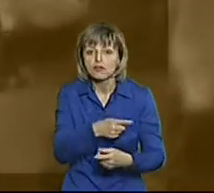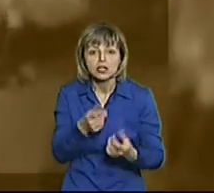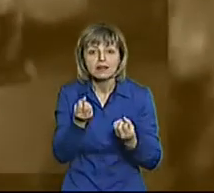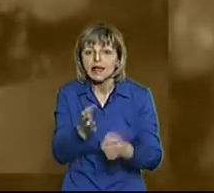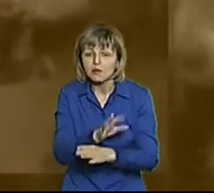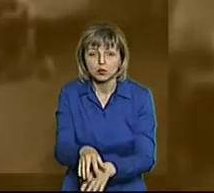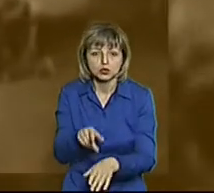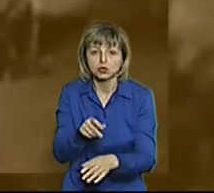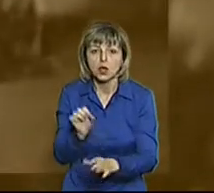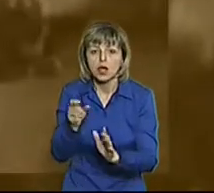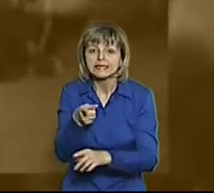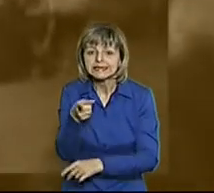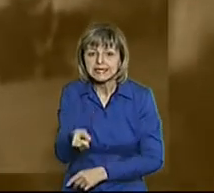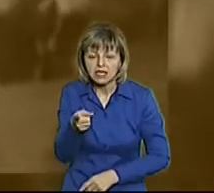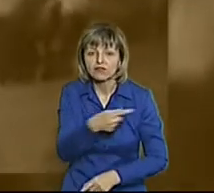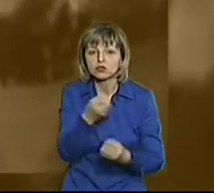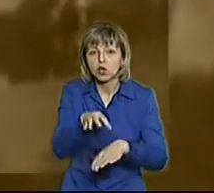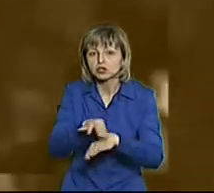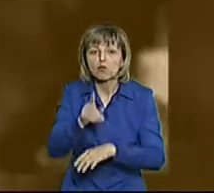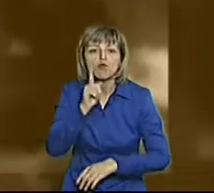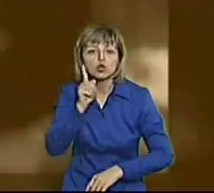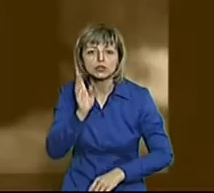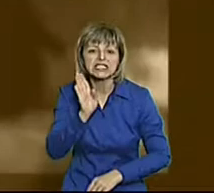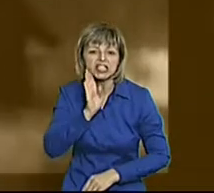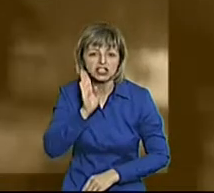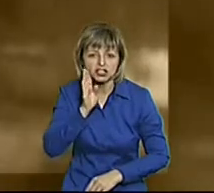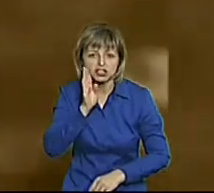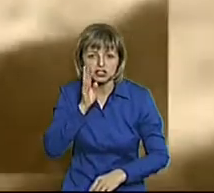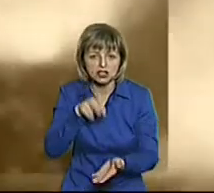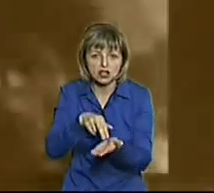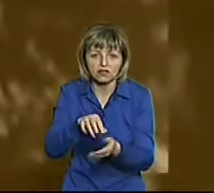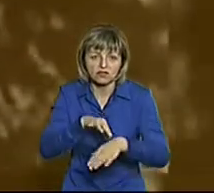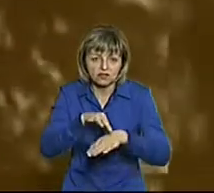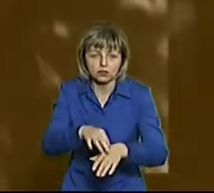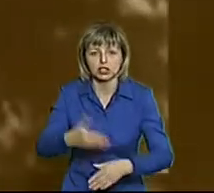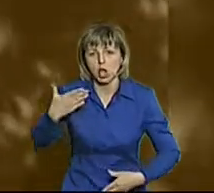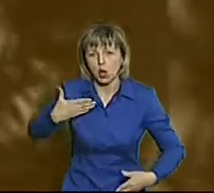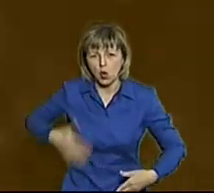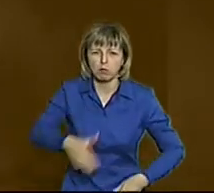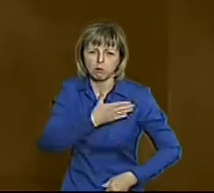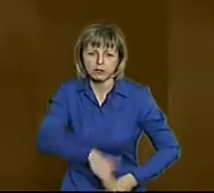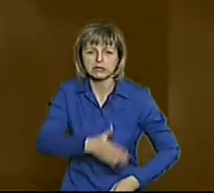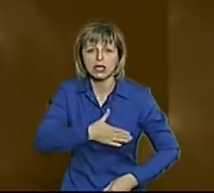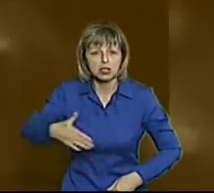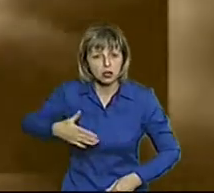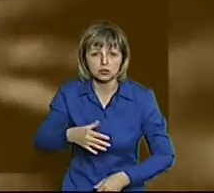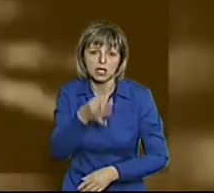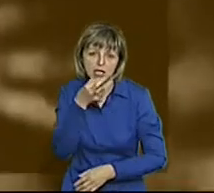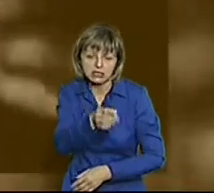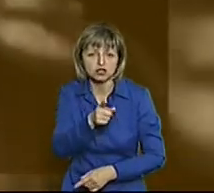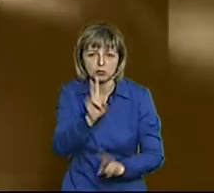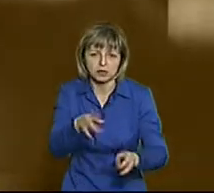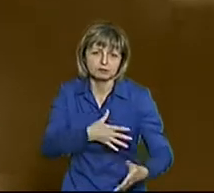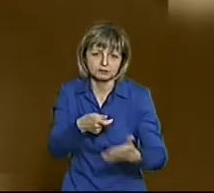стріляли, вони знущалися. Вони молодих жінок виставляли, обрізали і груди, кажуть, тобі більш не прийдеться кормити дітей.